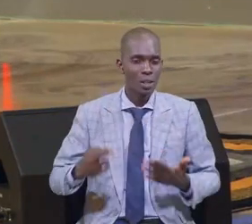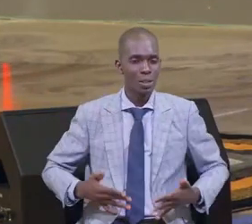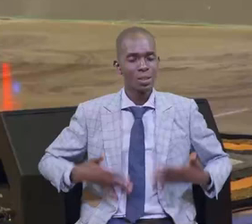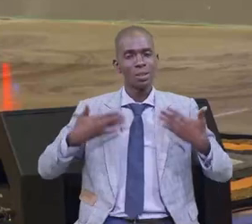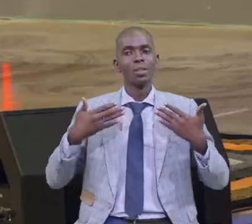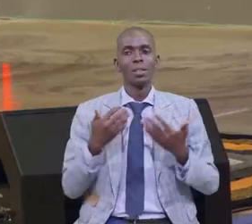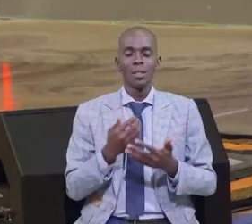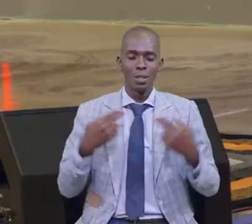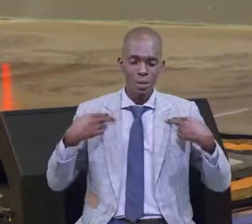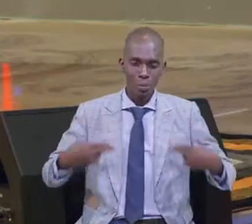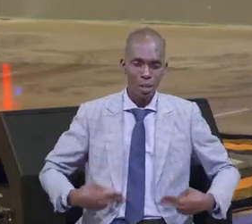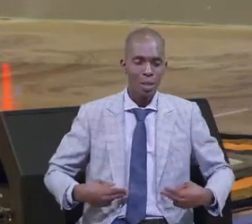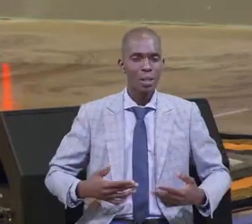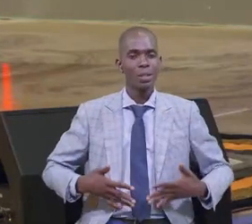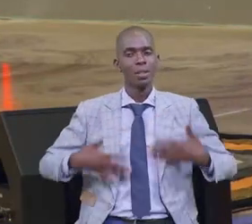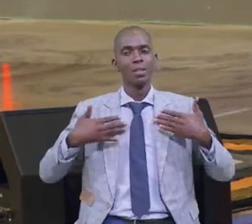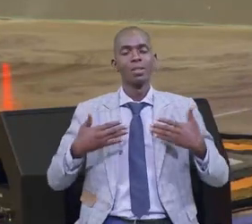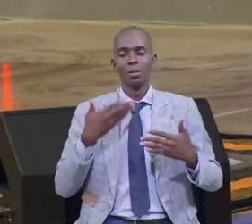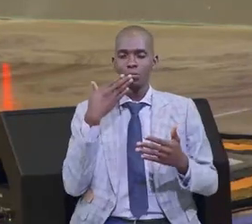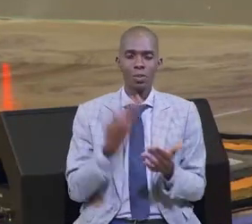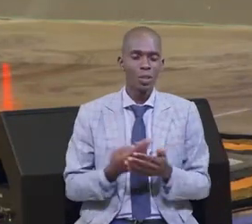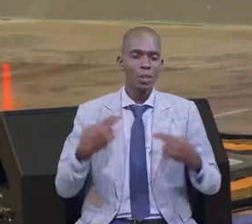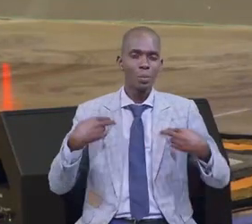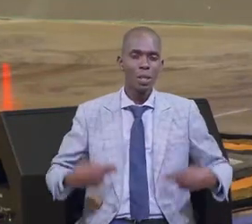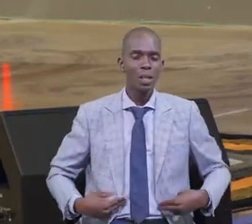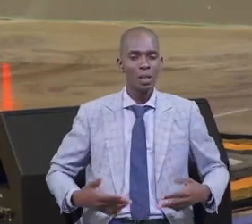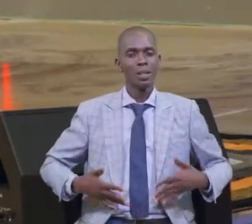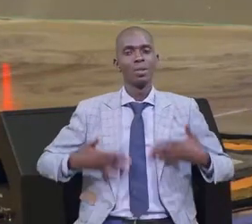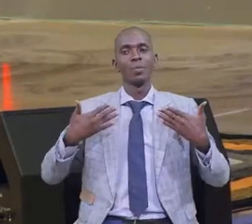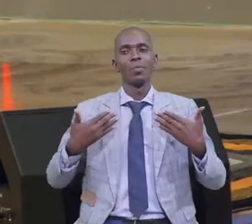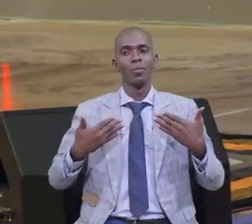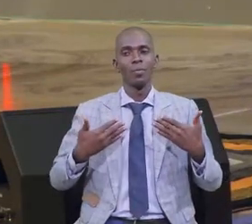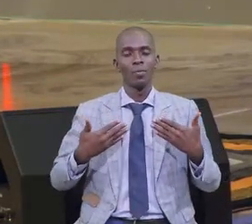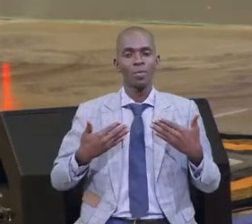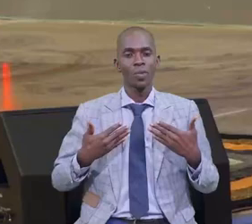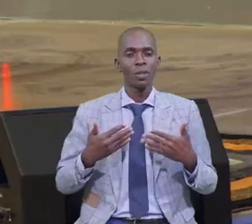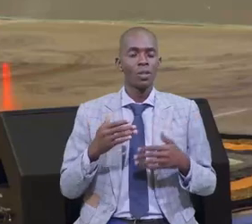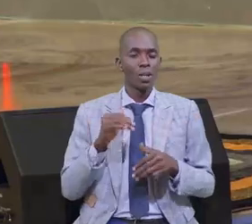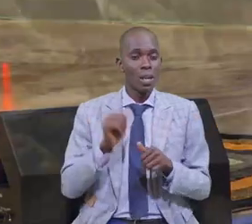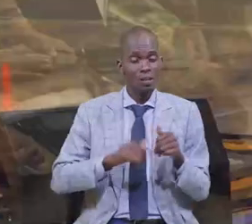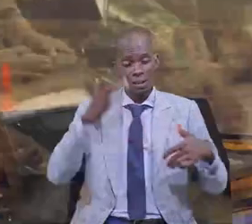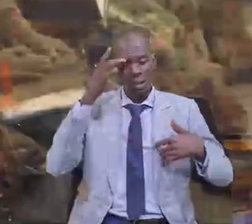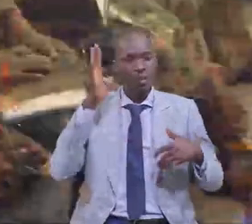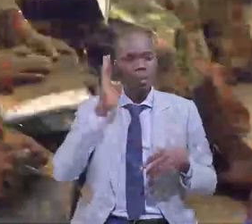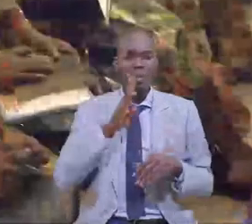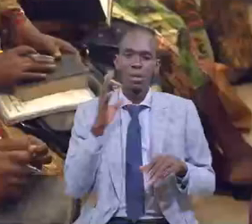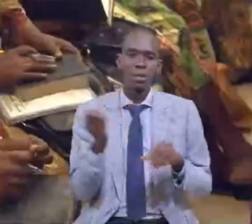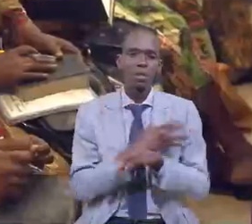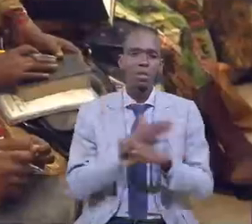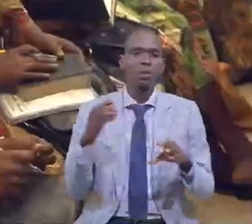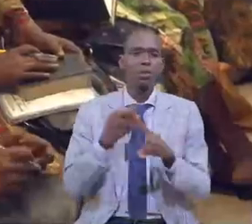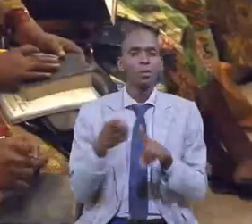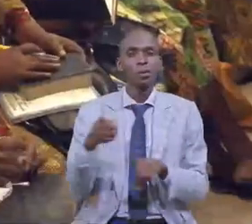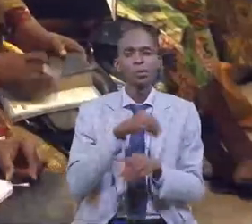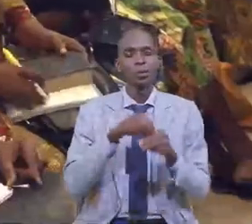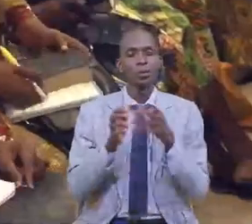justice. Une vie en santé, une vie saine, toute maladie sera ôtée de votre vie.